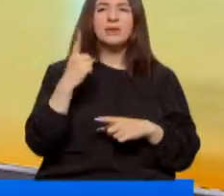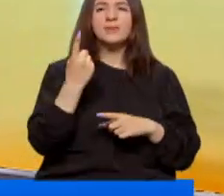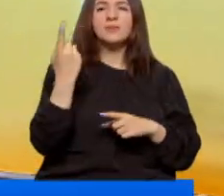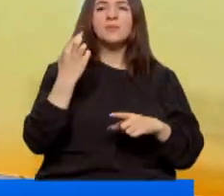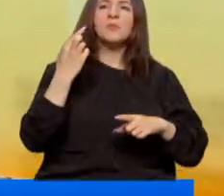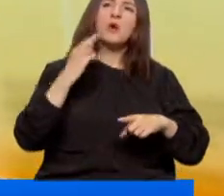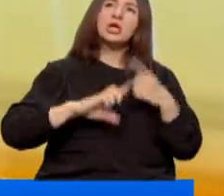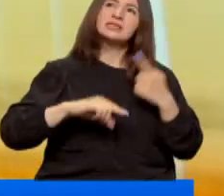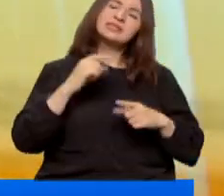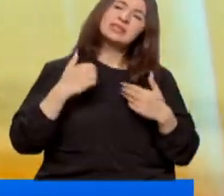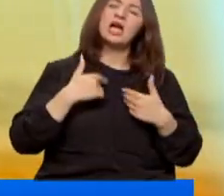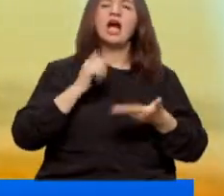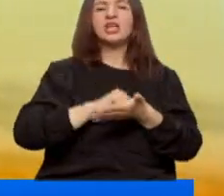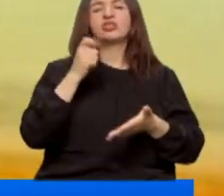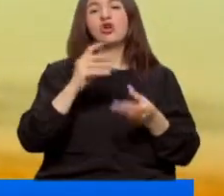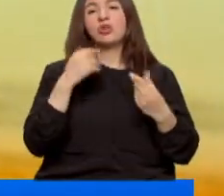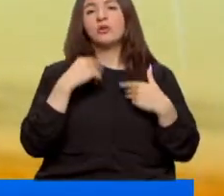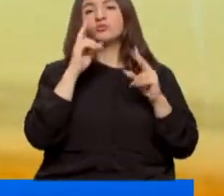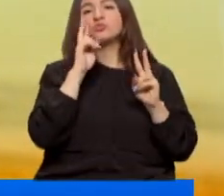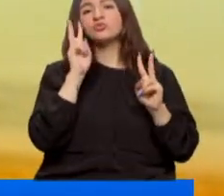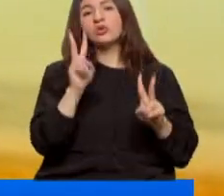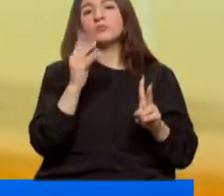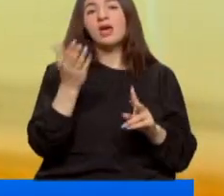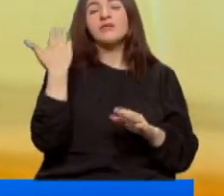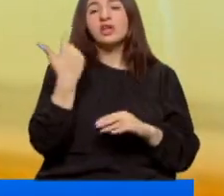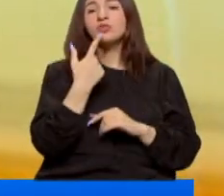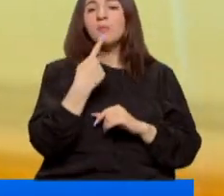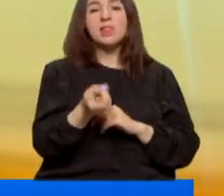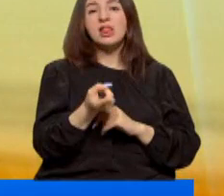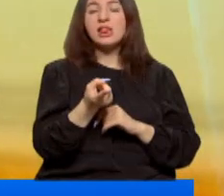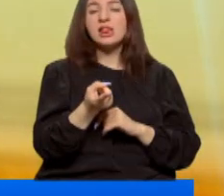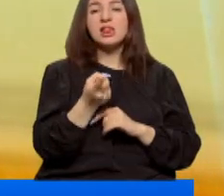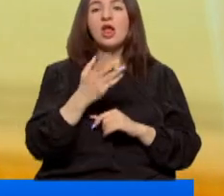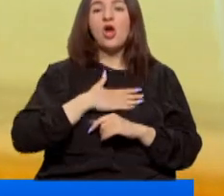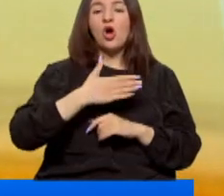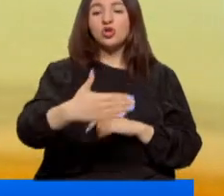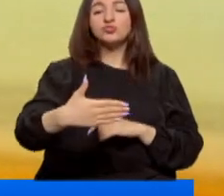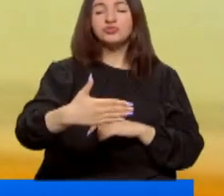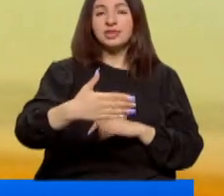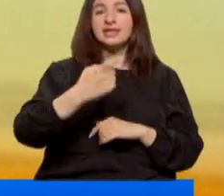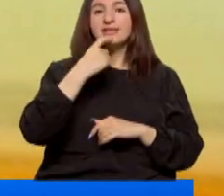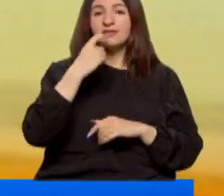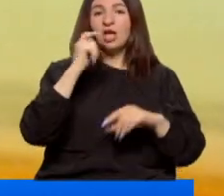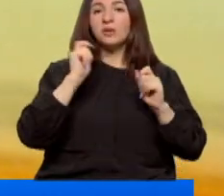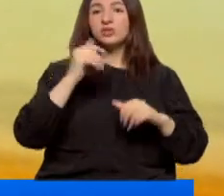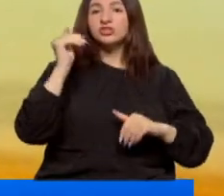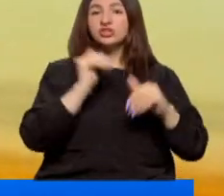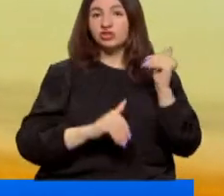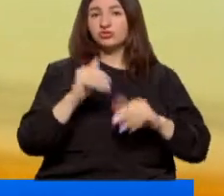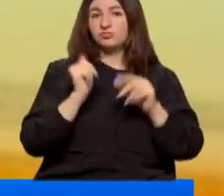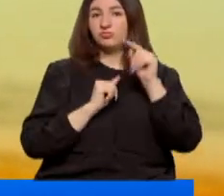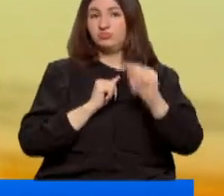bir politik gazeteci olarak şunu gözlemliyorum ki daha evvel ifade etmiştim. Önümüzdeki yıl yapılacak